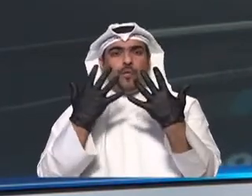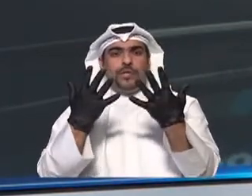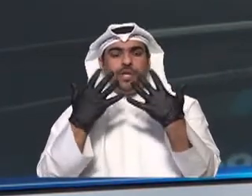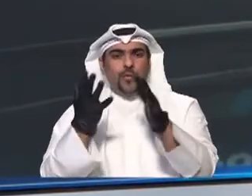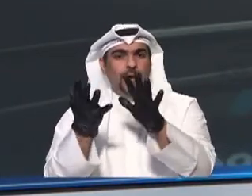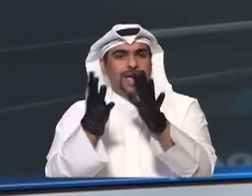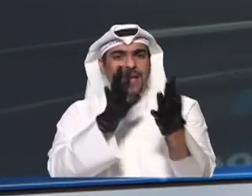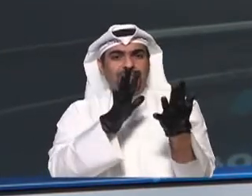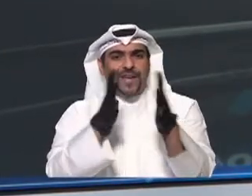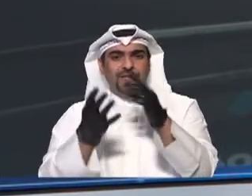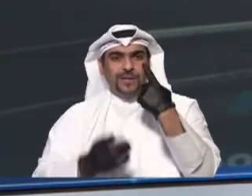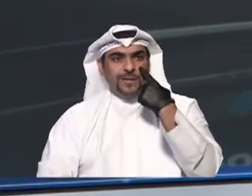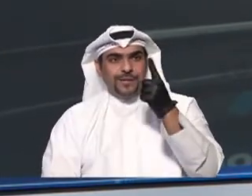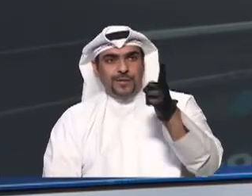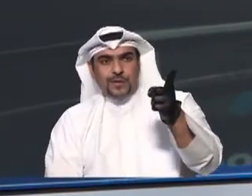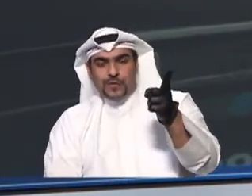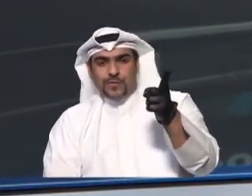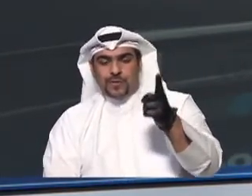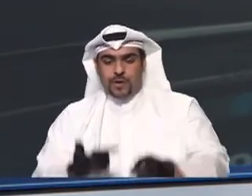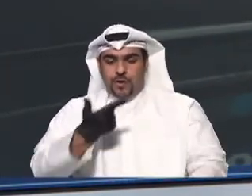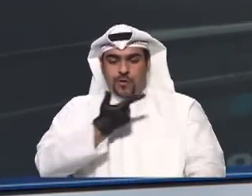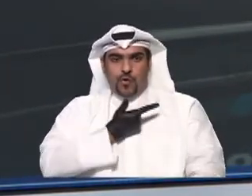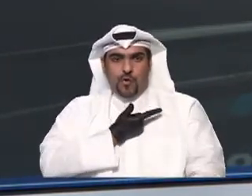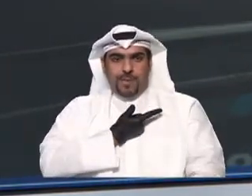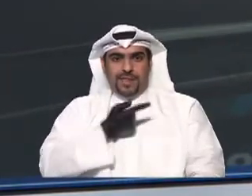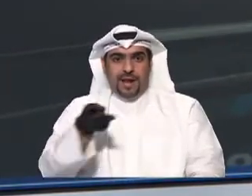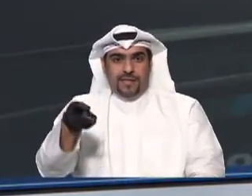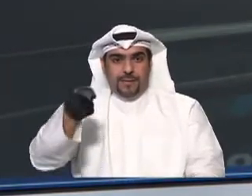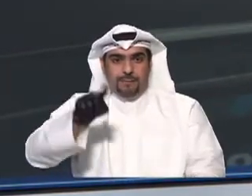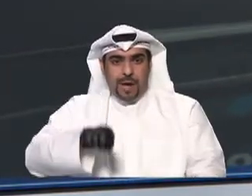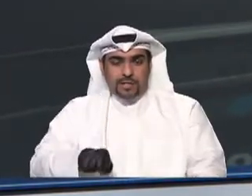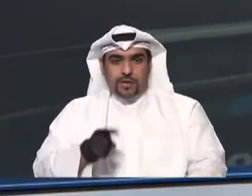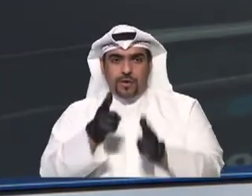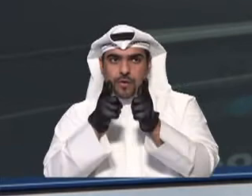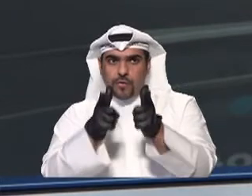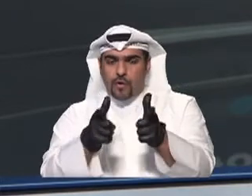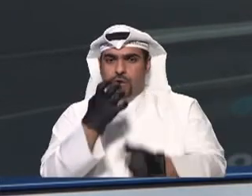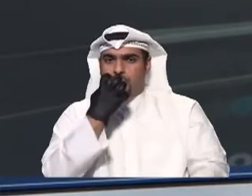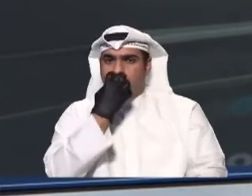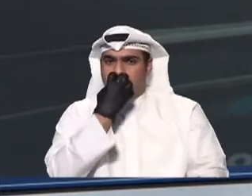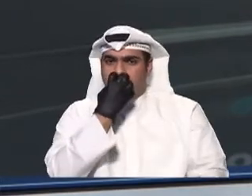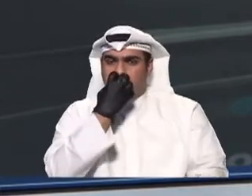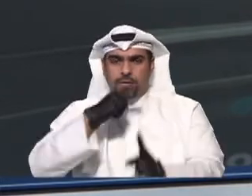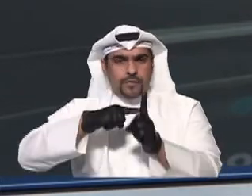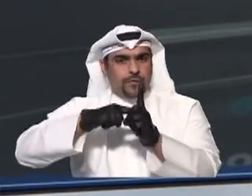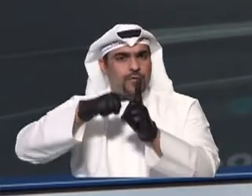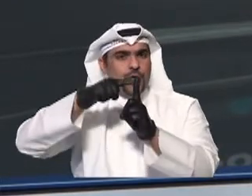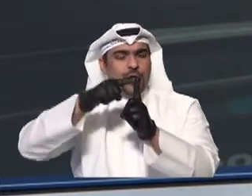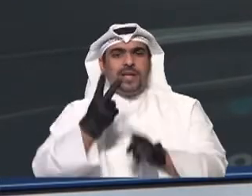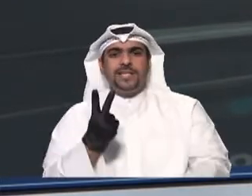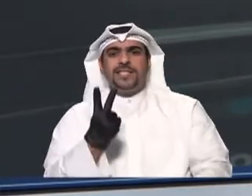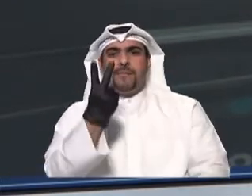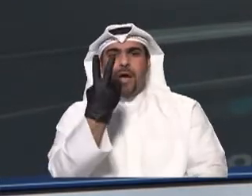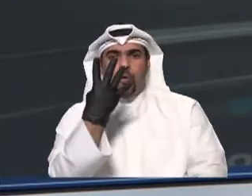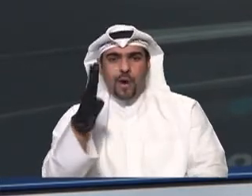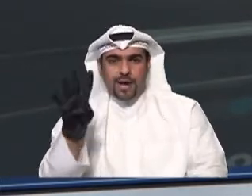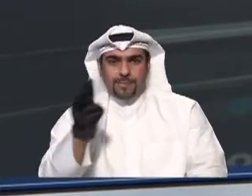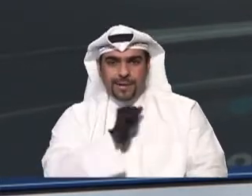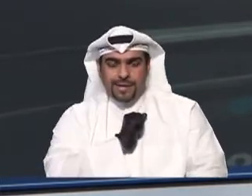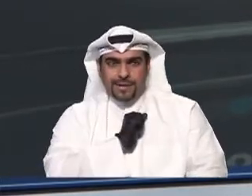إن شاء الله، بالنسبة ليوم الغد طقس شديد الحرارة وأيضا تحول الرياح إلى الجنوبية الشرقية تستمر معانا حتى يوم